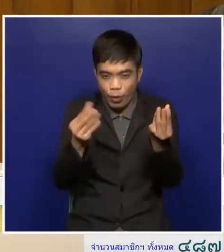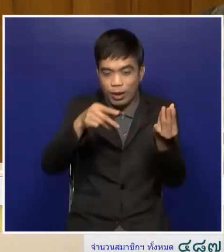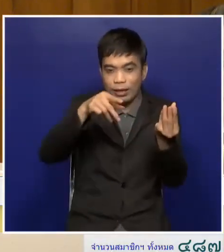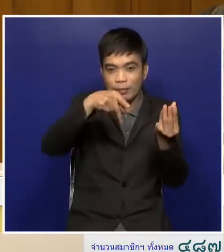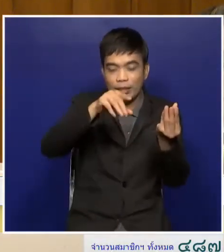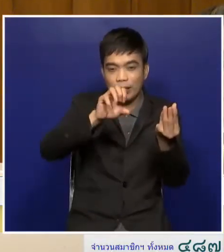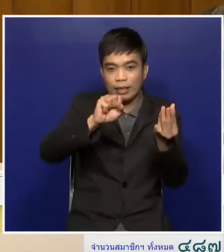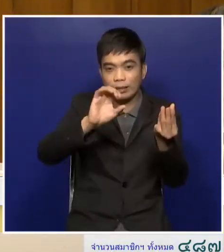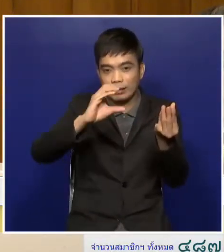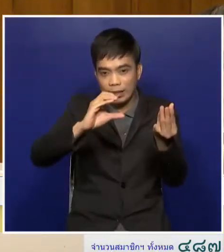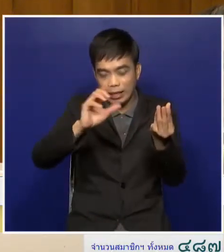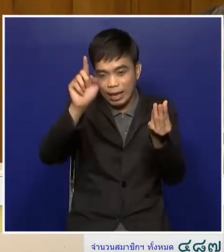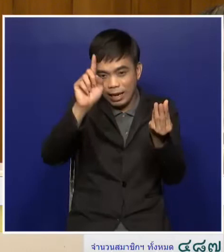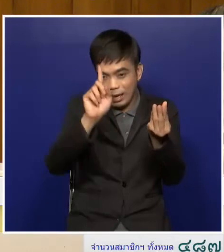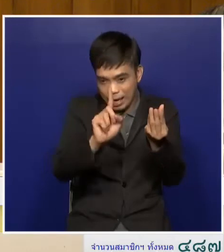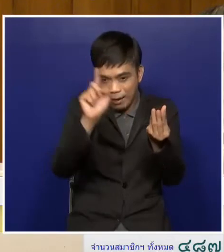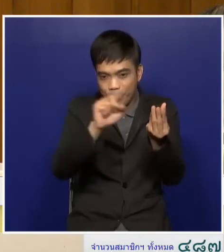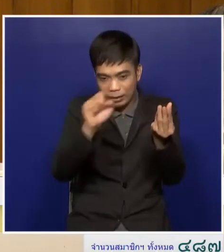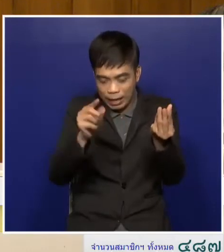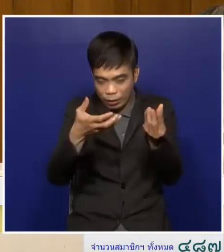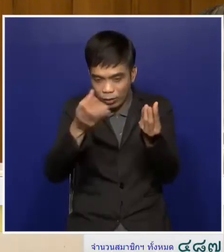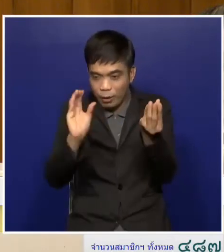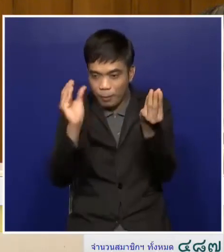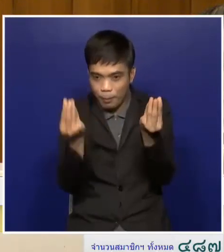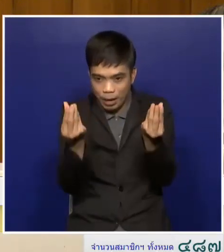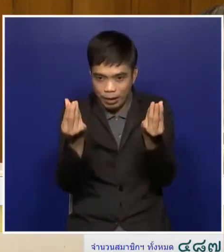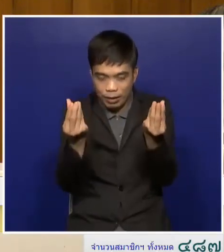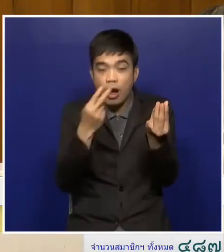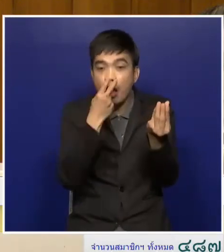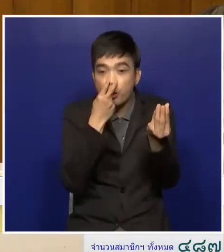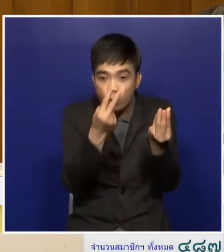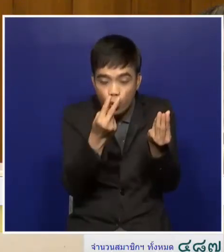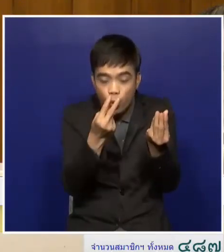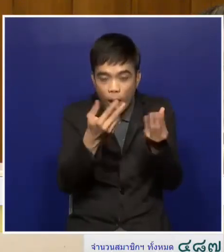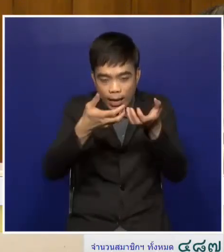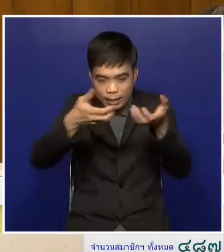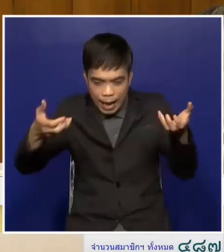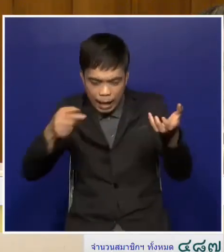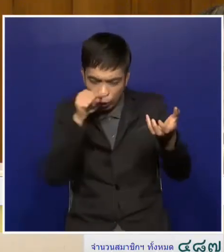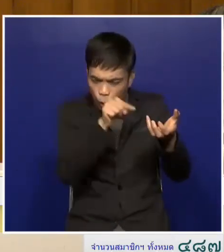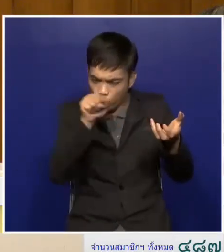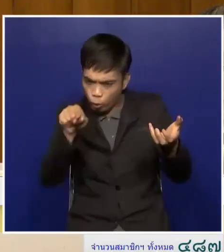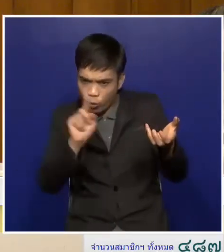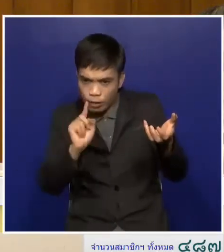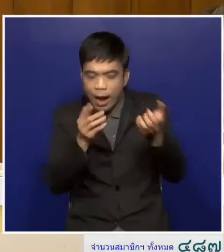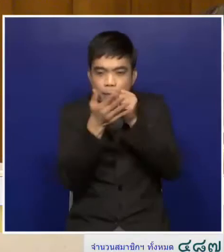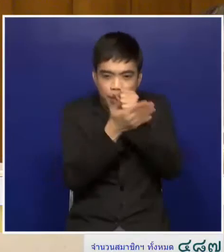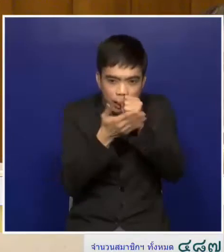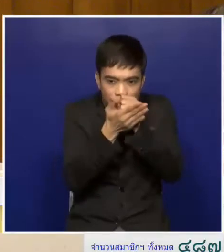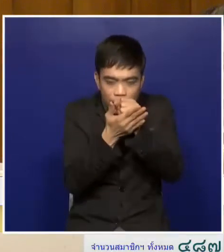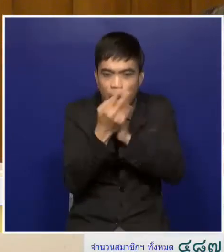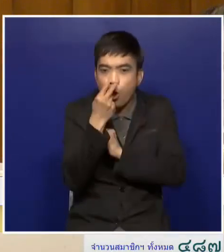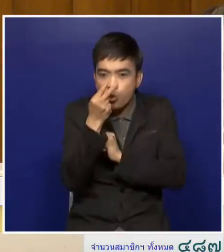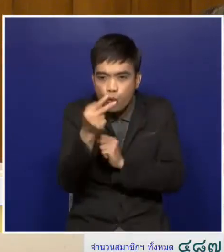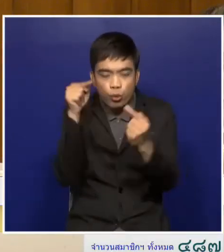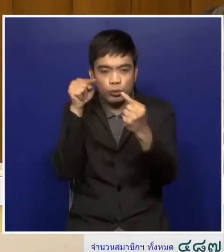ส่นการจะแยกวเป็นยาเสรตดหรือไม่ ตามพรบรยาเสittenนะมัไม่แยกที่ประกาศของกระสวงสาธนาสุข